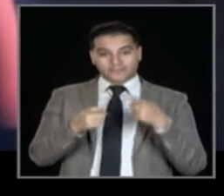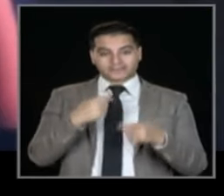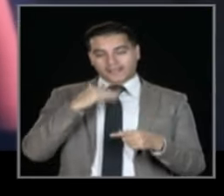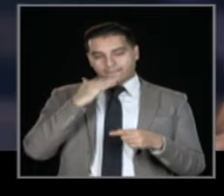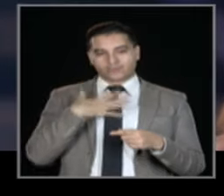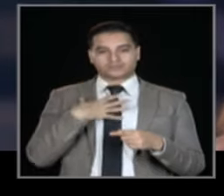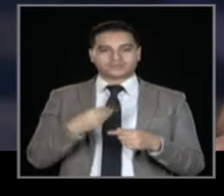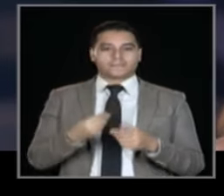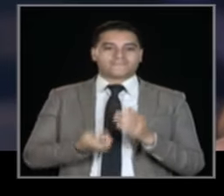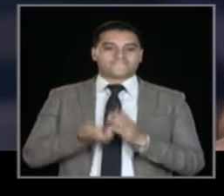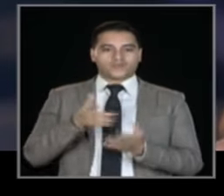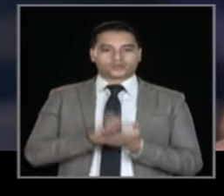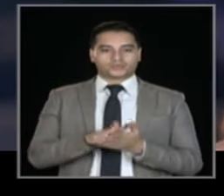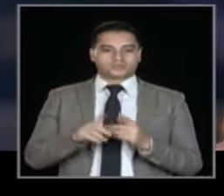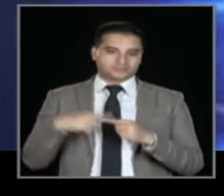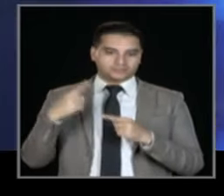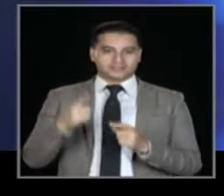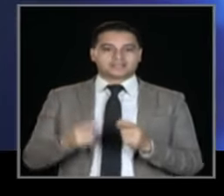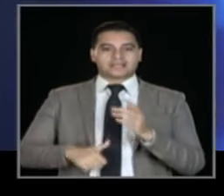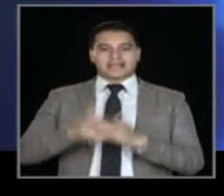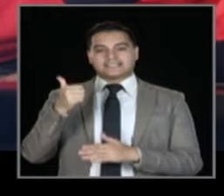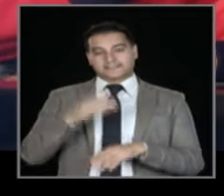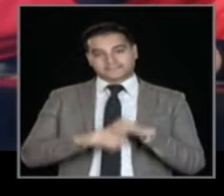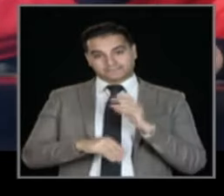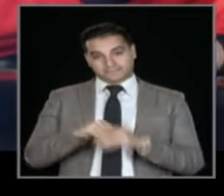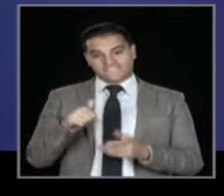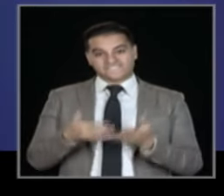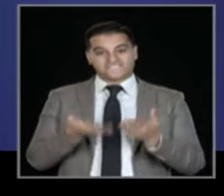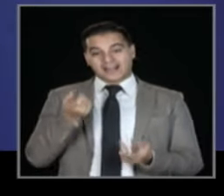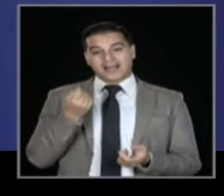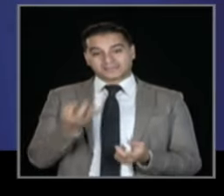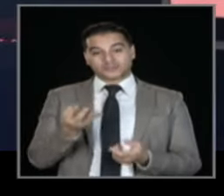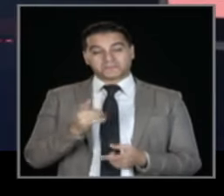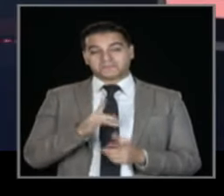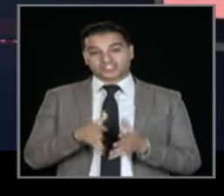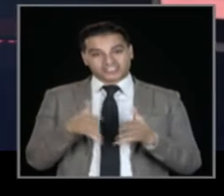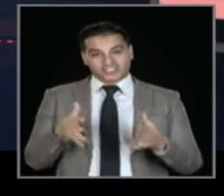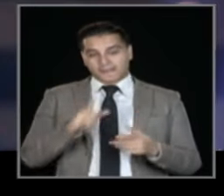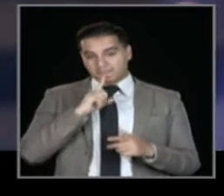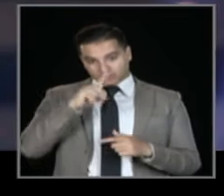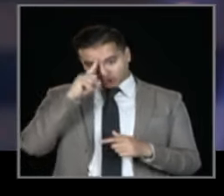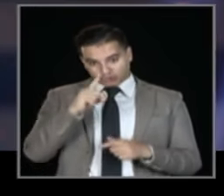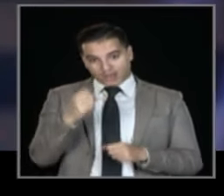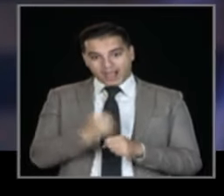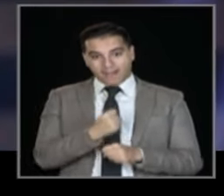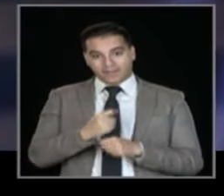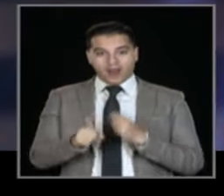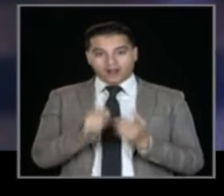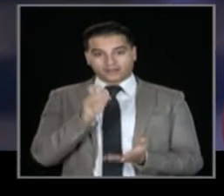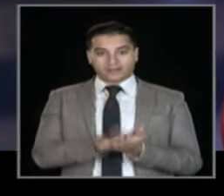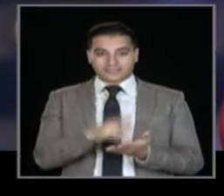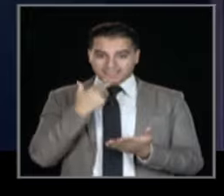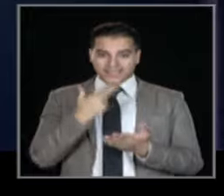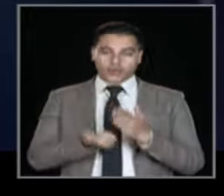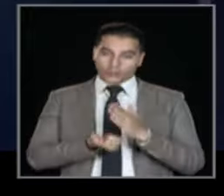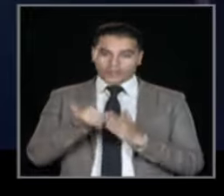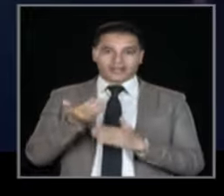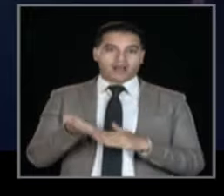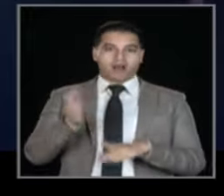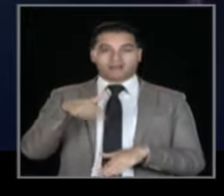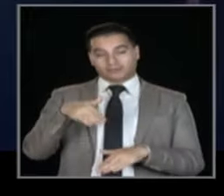أكتر، كنت واثق في زمان إن إحنا إن شاء الله نقدر نحسم الفرق. الفرق 35 نقطة مش كتير، لسه بدري على الماتش، إن شاء الله نقدر نعوض في عجلة الحظ ونطلع بسكور